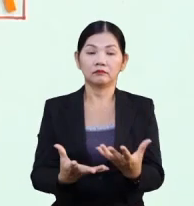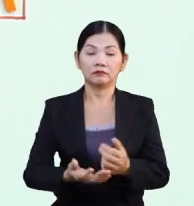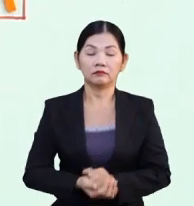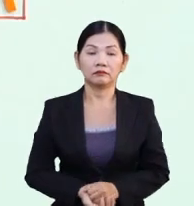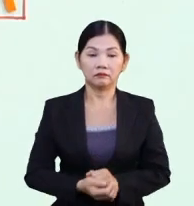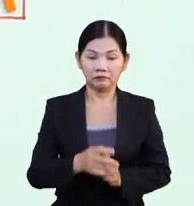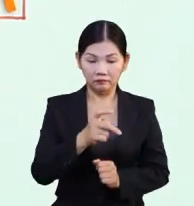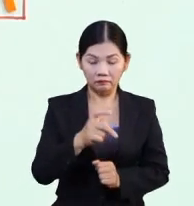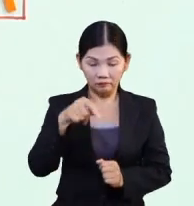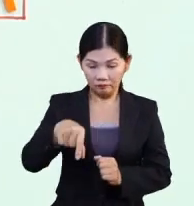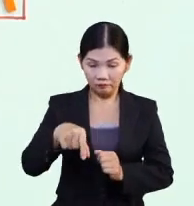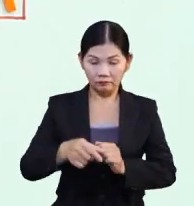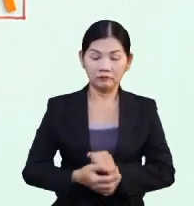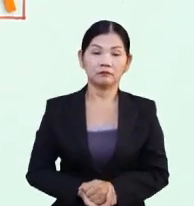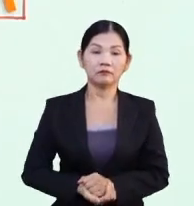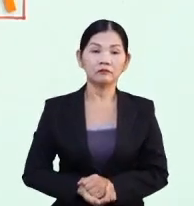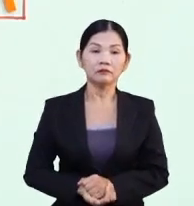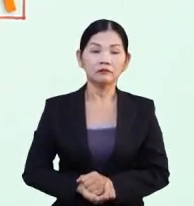ទម្ងន់ប៉ុន្មានគីឡូក្រាម